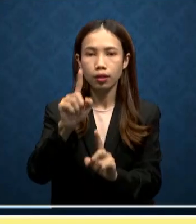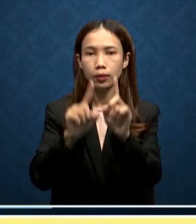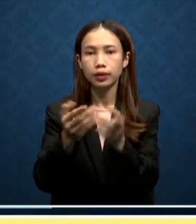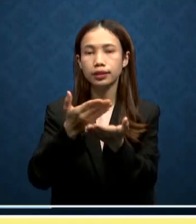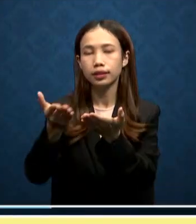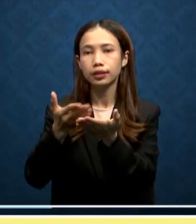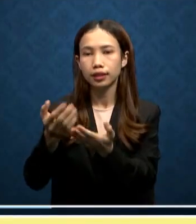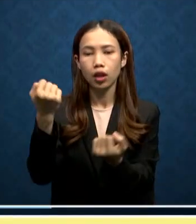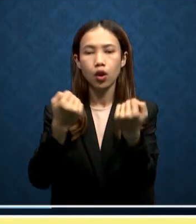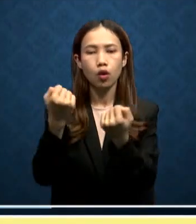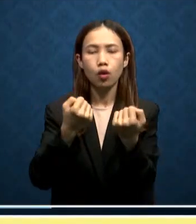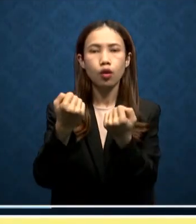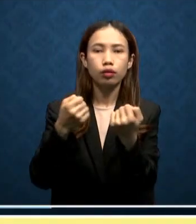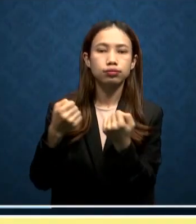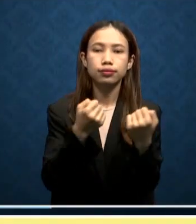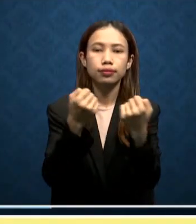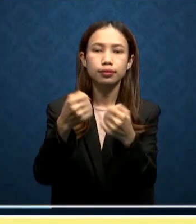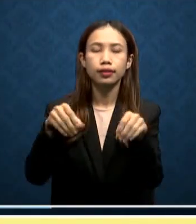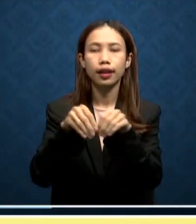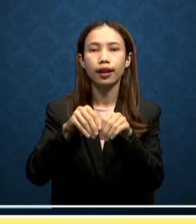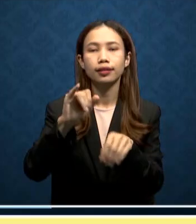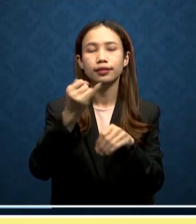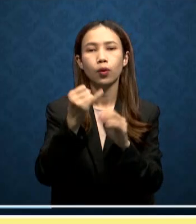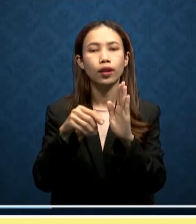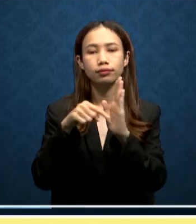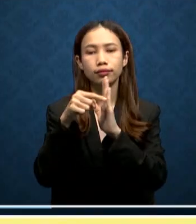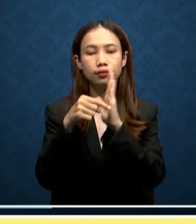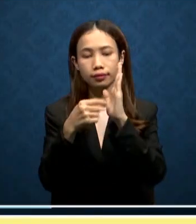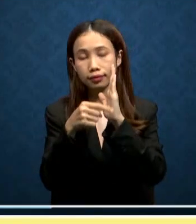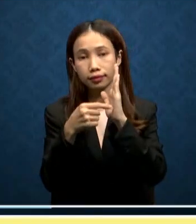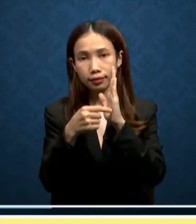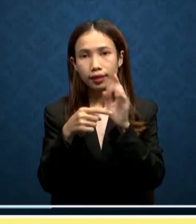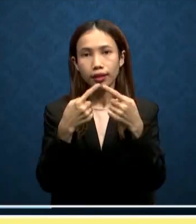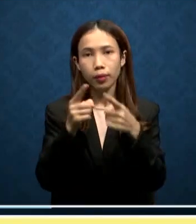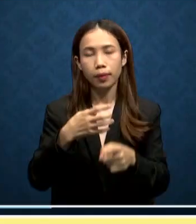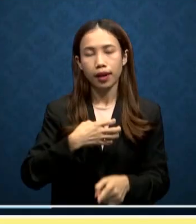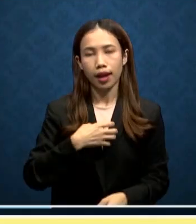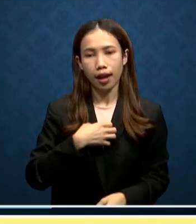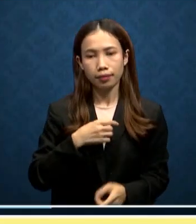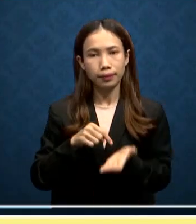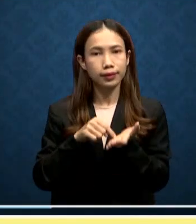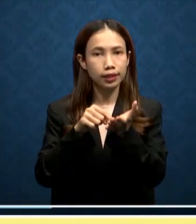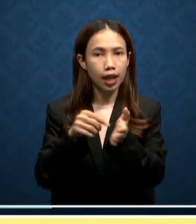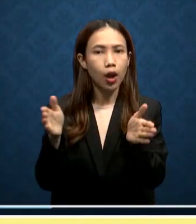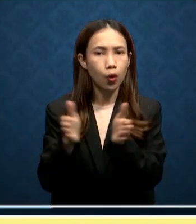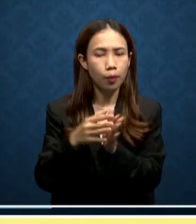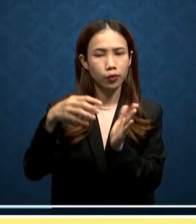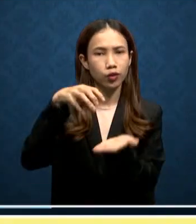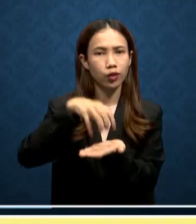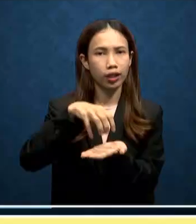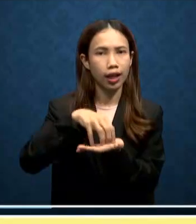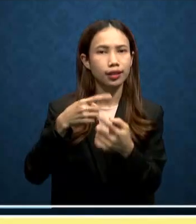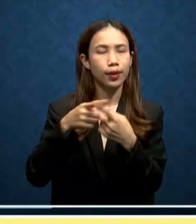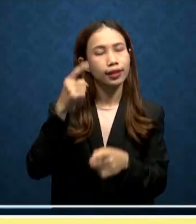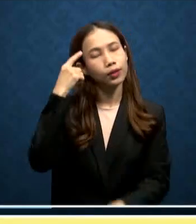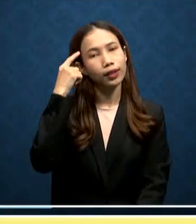รถก็วิ่งอยู่ในในโซนนี้นะคือจริงๆแล้วผมอยากจะเอามาเสนอให้ท่านมารวมที่ส่วนกลางแต่ผมคิดว่า